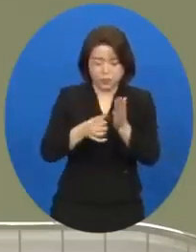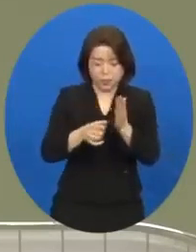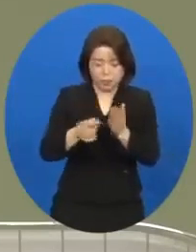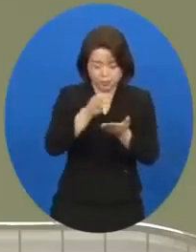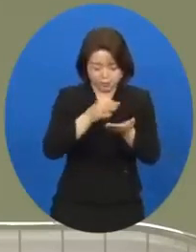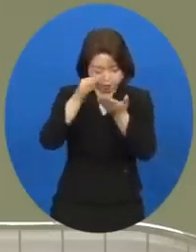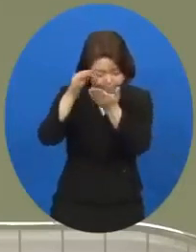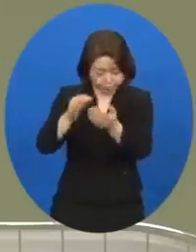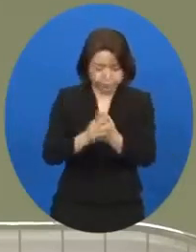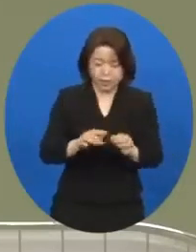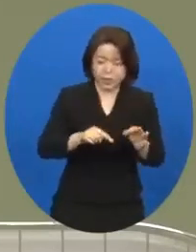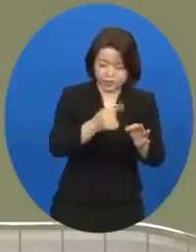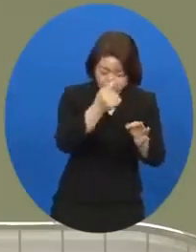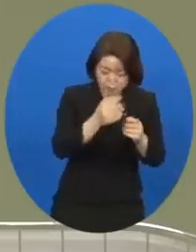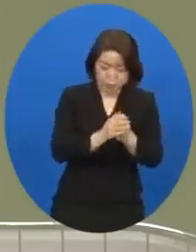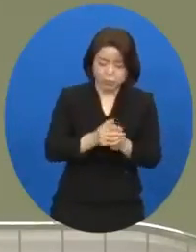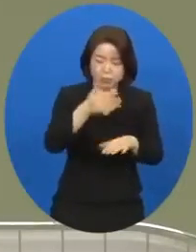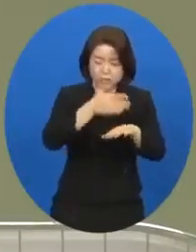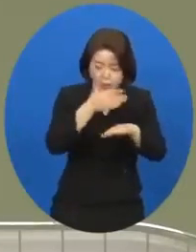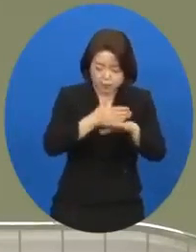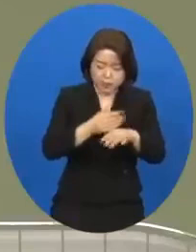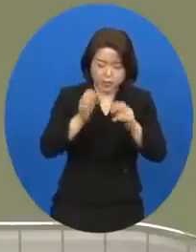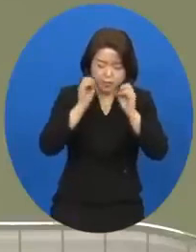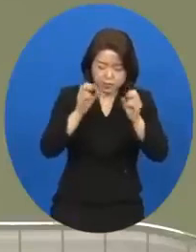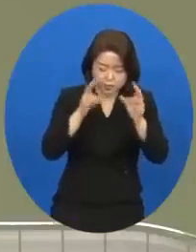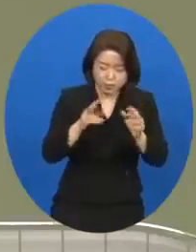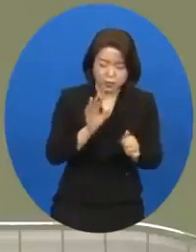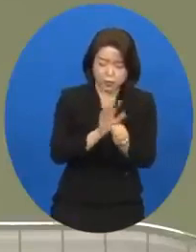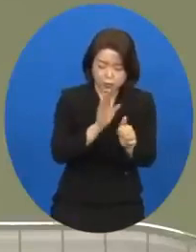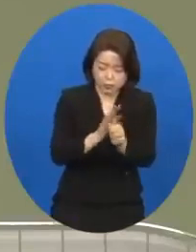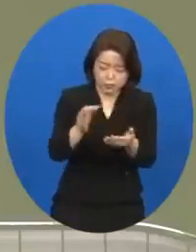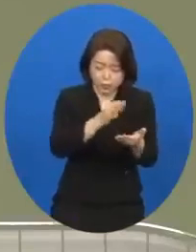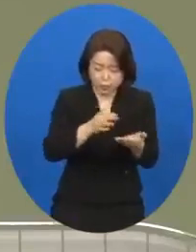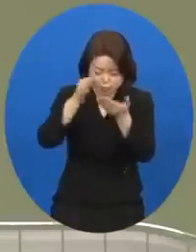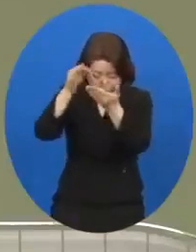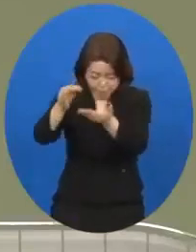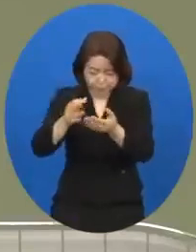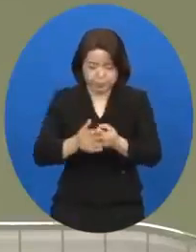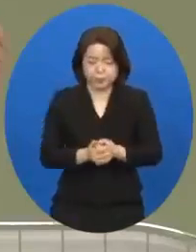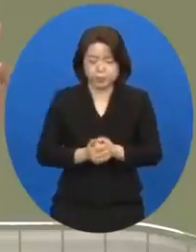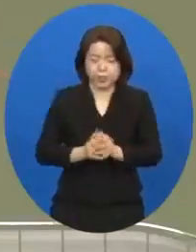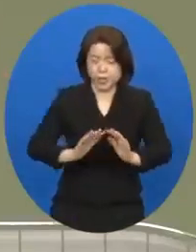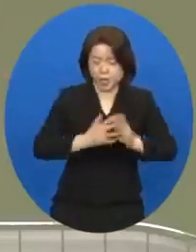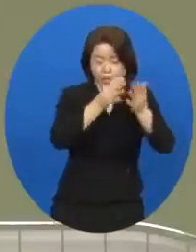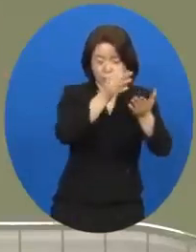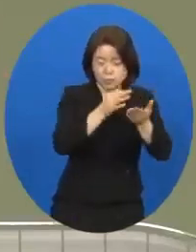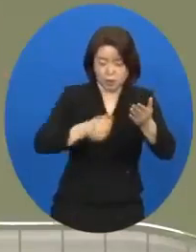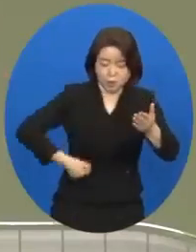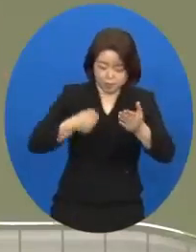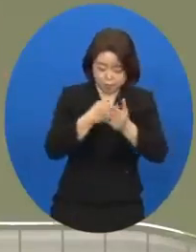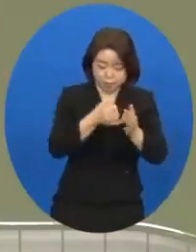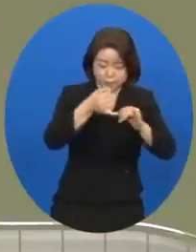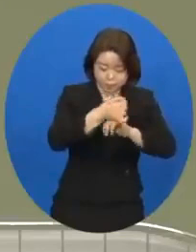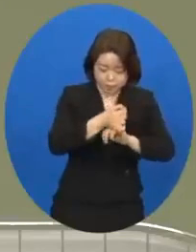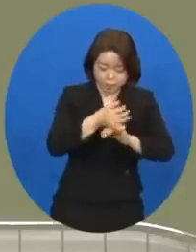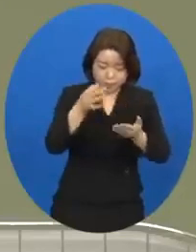드렸습니다. 십일조와 감사헌금과 선경금, 구제헌금을 드렸습니다. 건축헌금을 약정하여